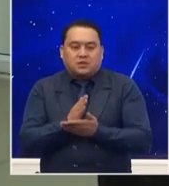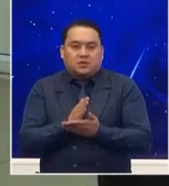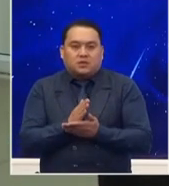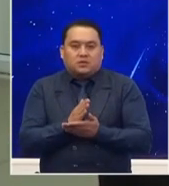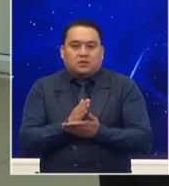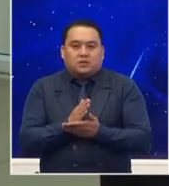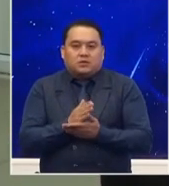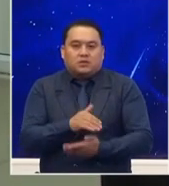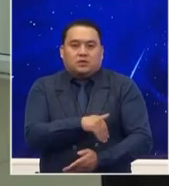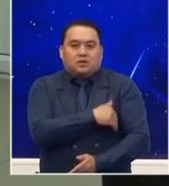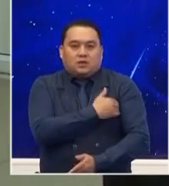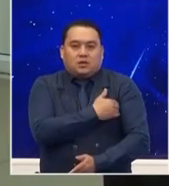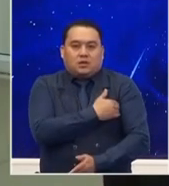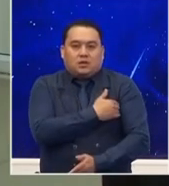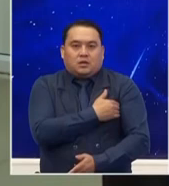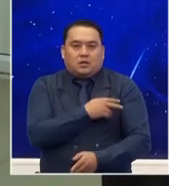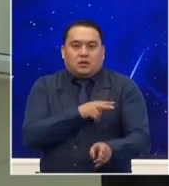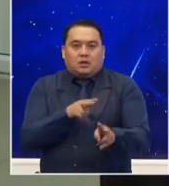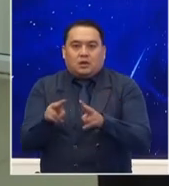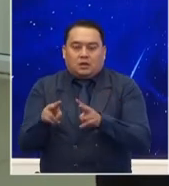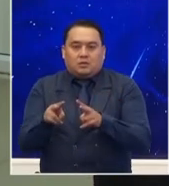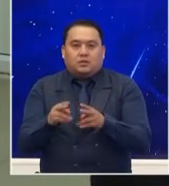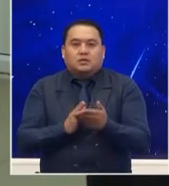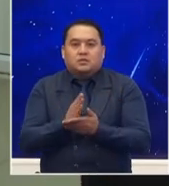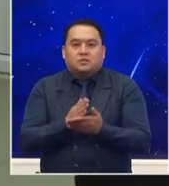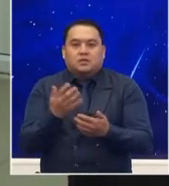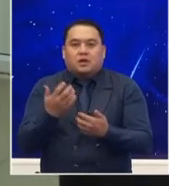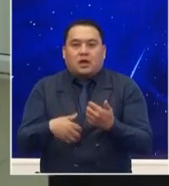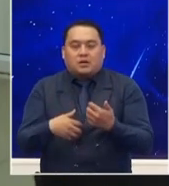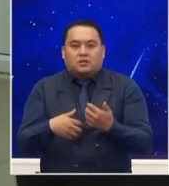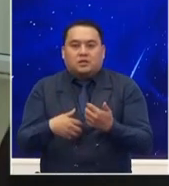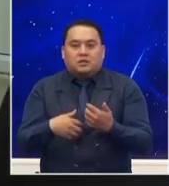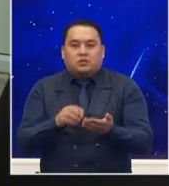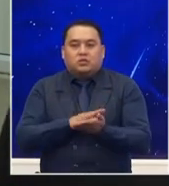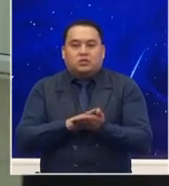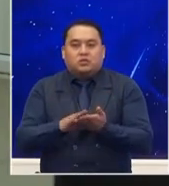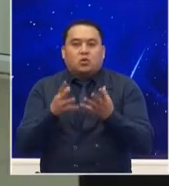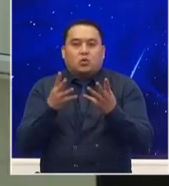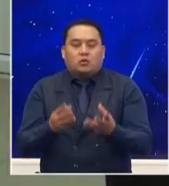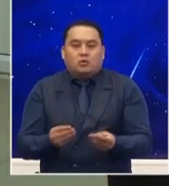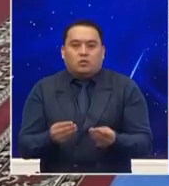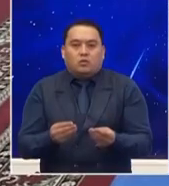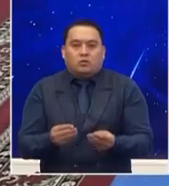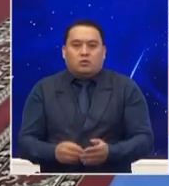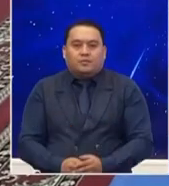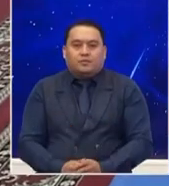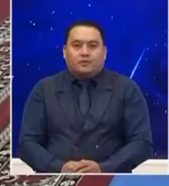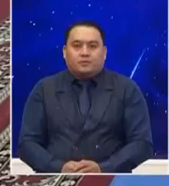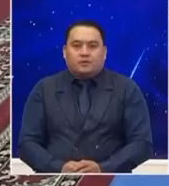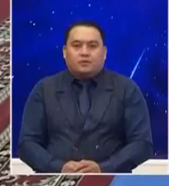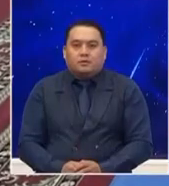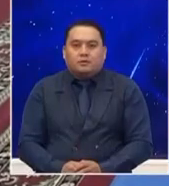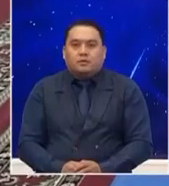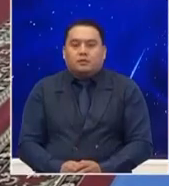қызметкерлеріміздің дене қызуын қарап отырамыз. Қызметкерлер арасында тазалық күндерін жүргізіп отырамыз. Бүгінде Алматы